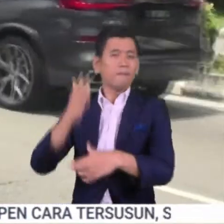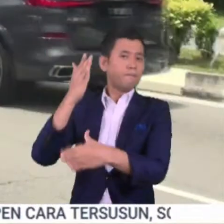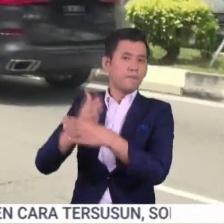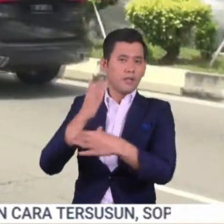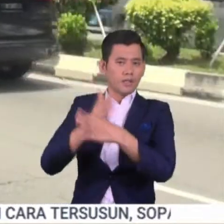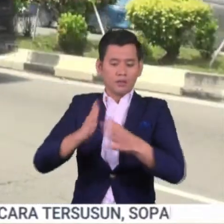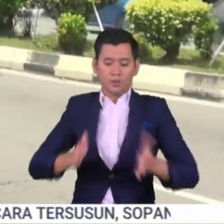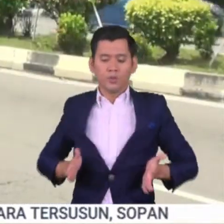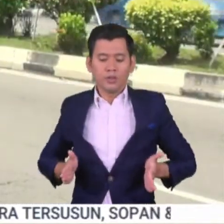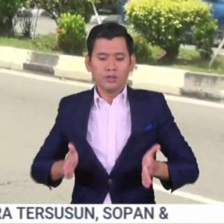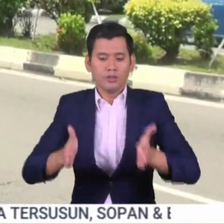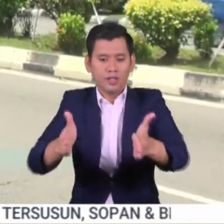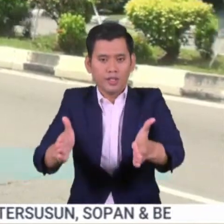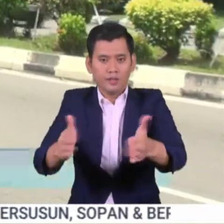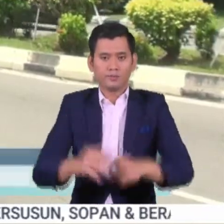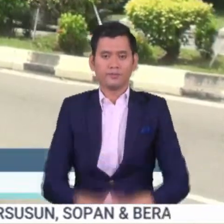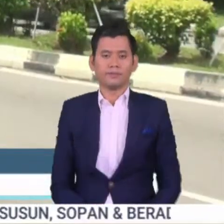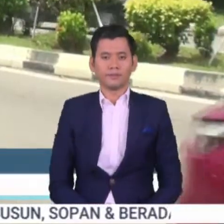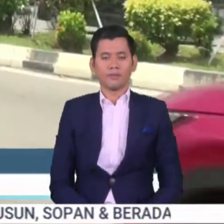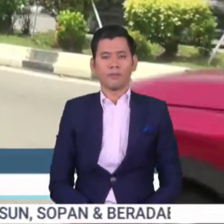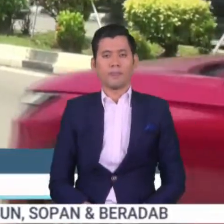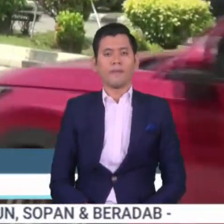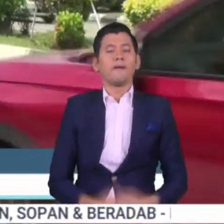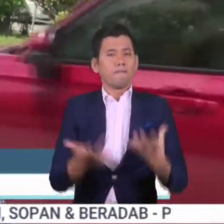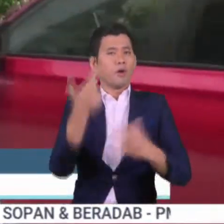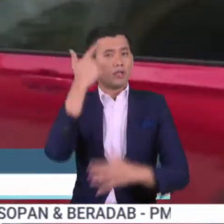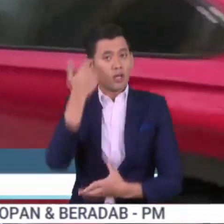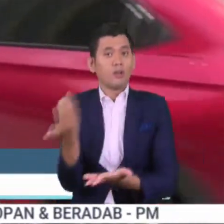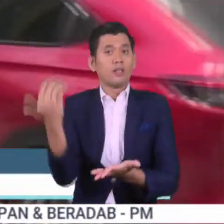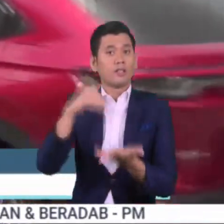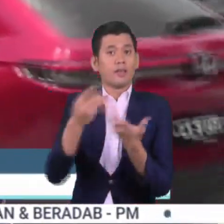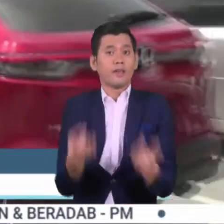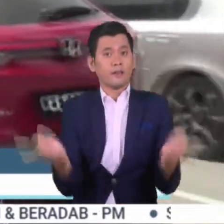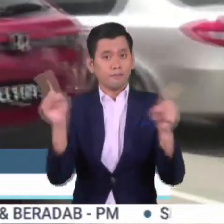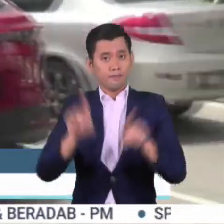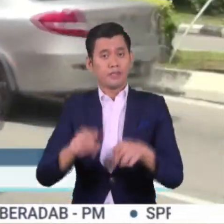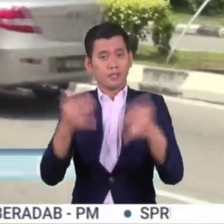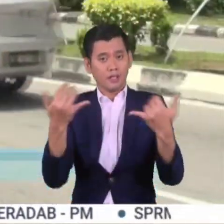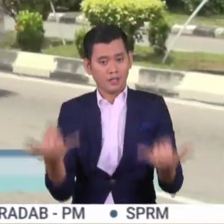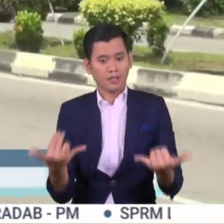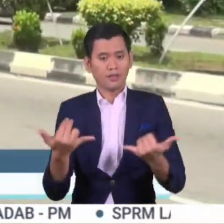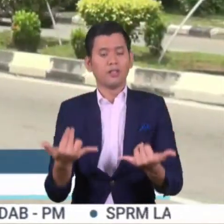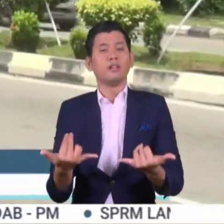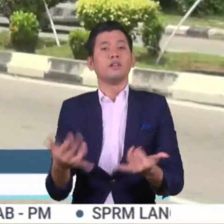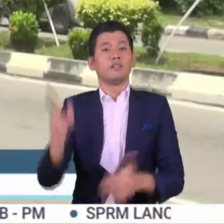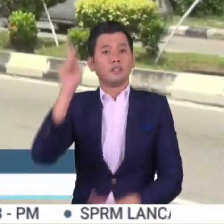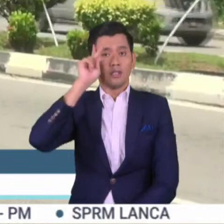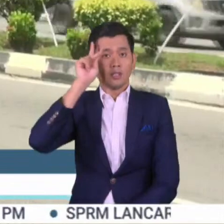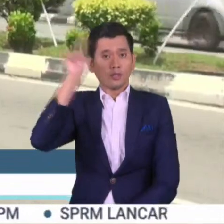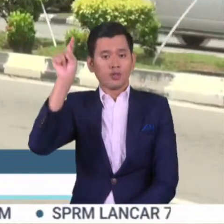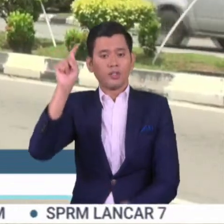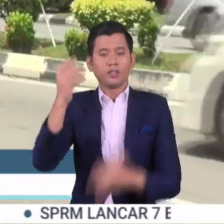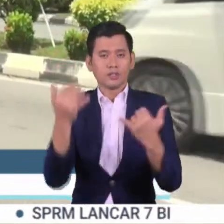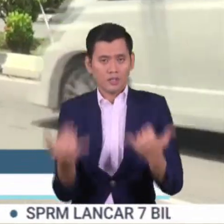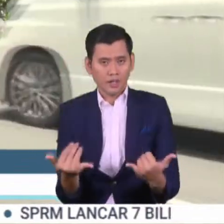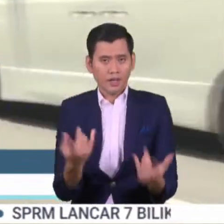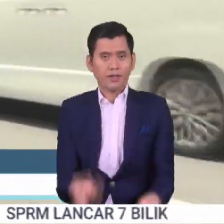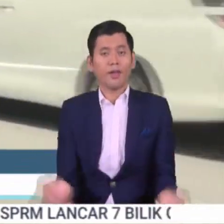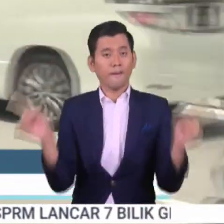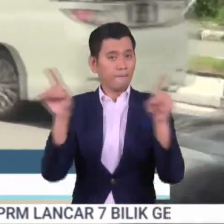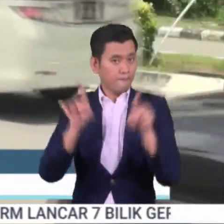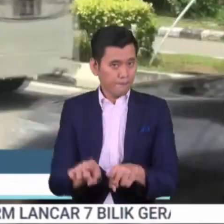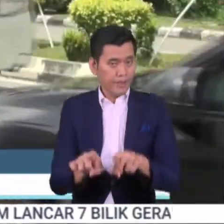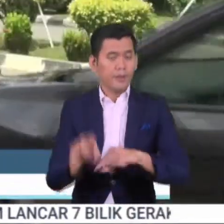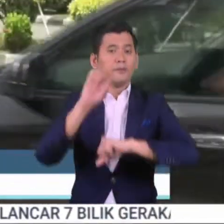Rakan Sugas, terima kasih. Dan untuk mengetahui perkembangan semasa, saya bawakan dari Kuala Terengganu ini mengenai